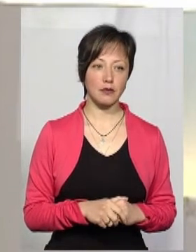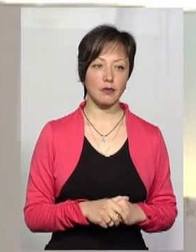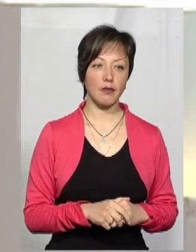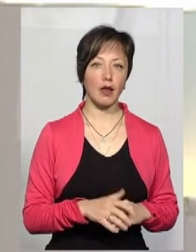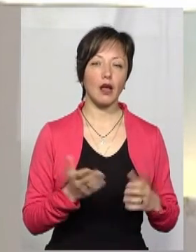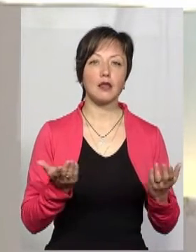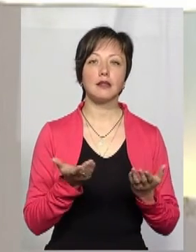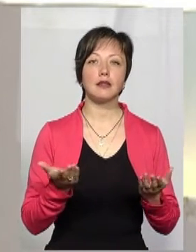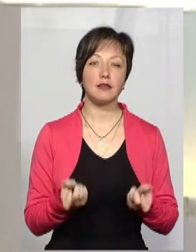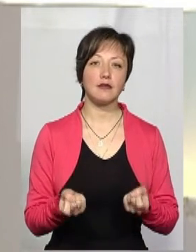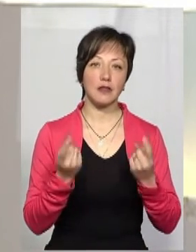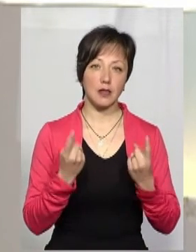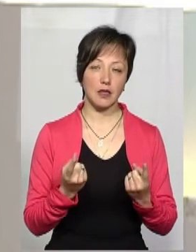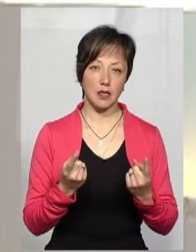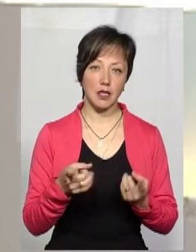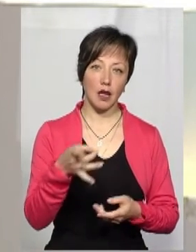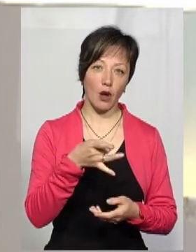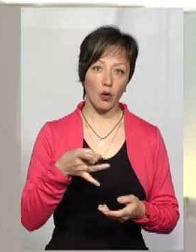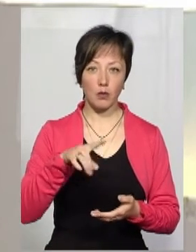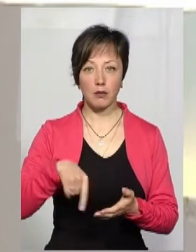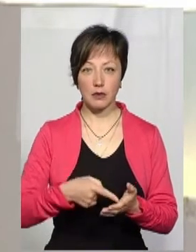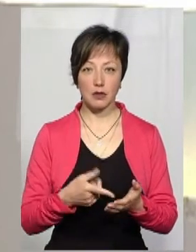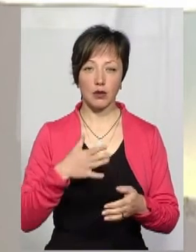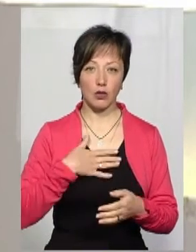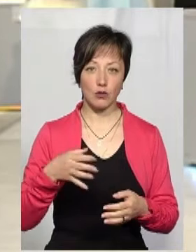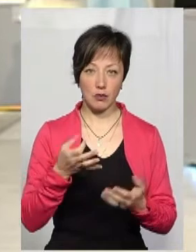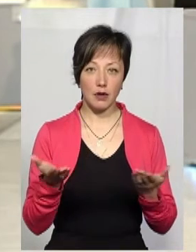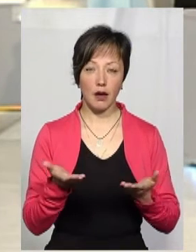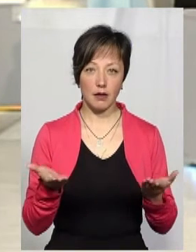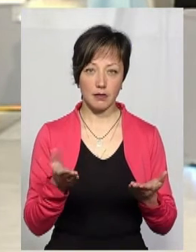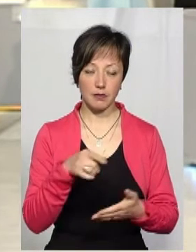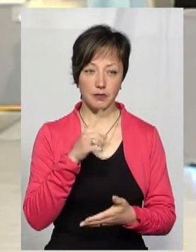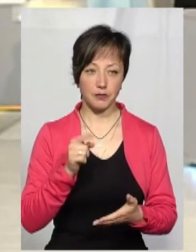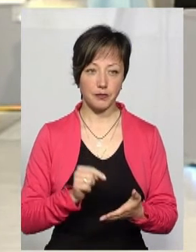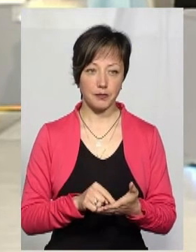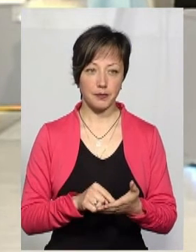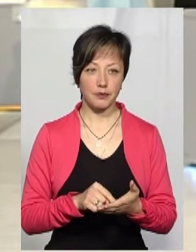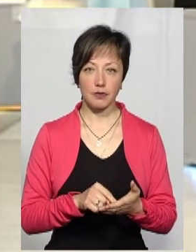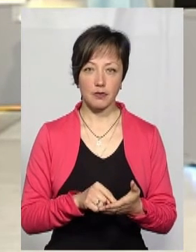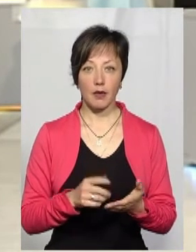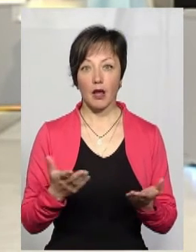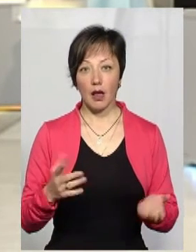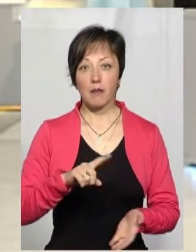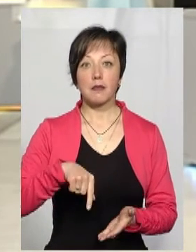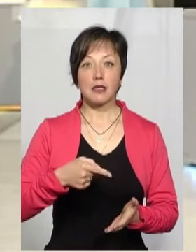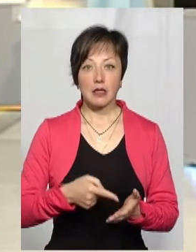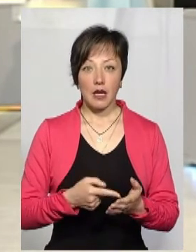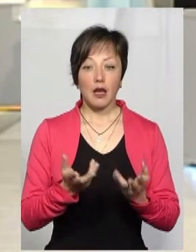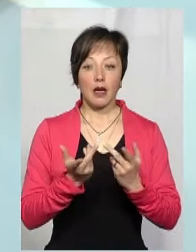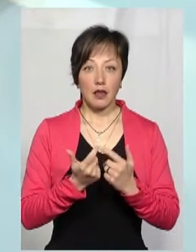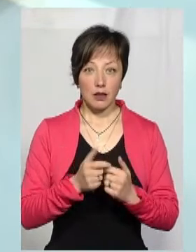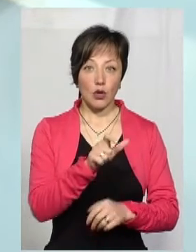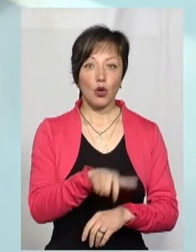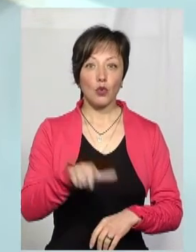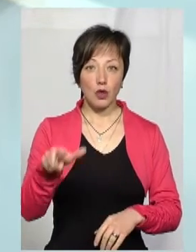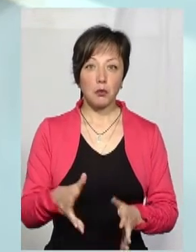з яких населених пунктів нашої області? Ну, міста, напевно. Ну, в містах, відповідно, ця кількість